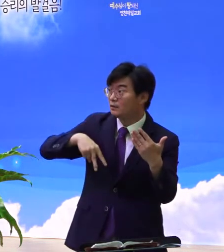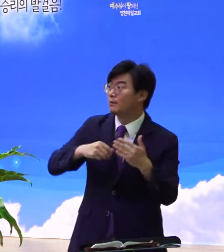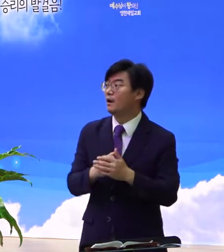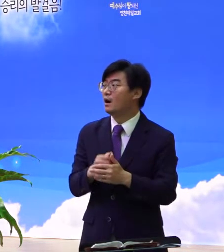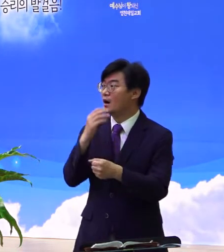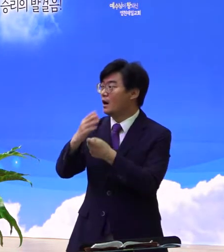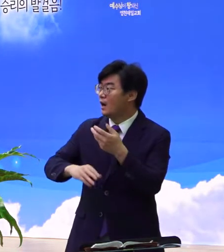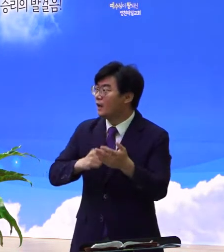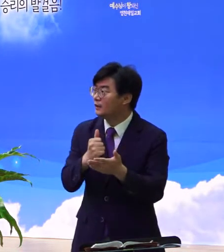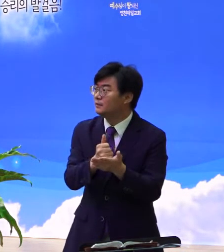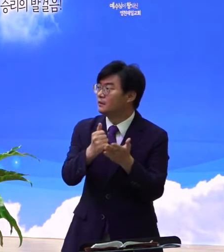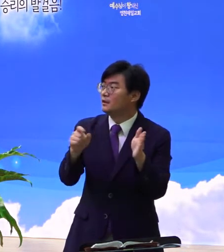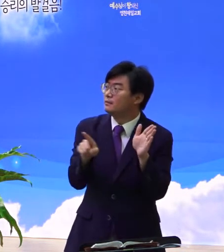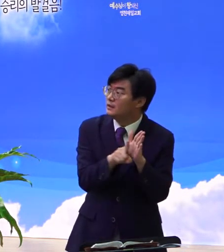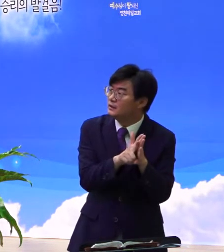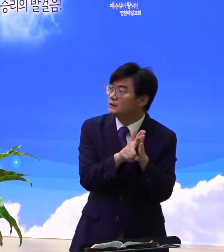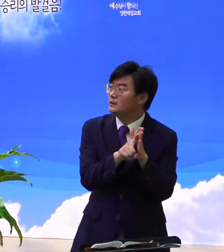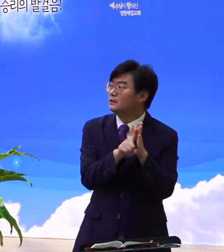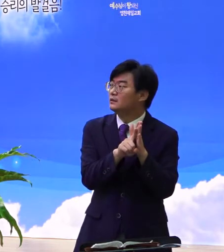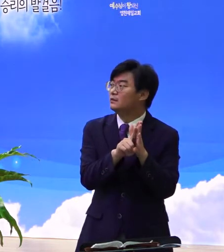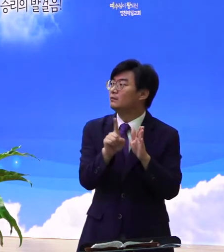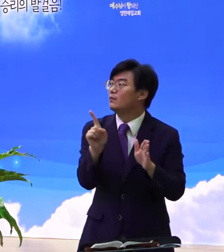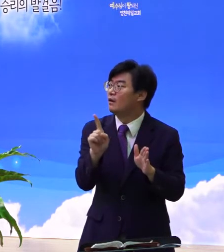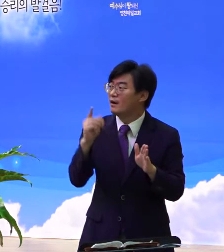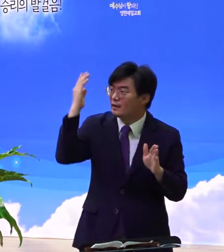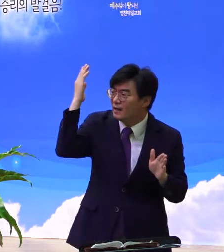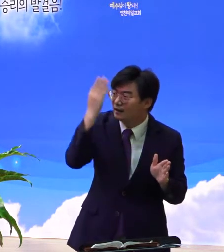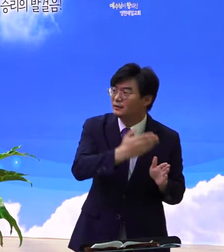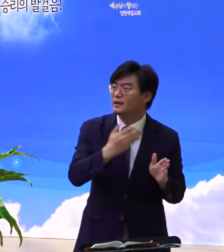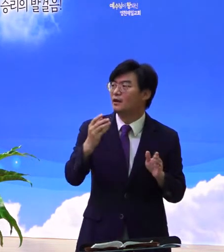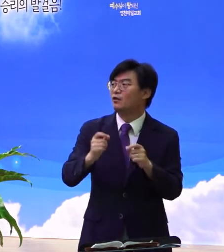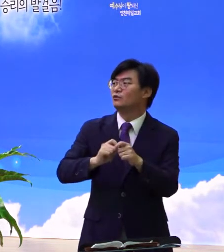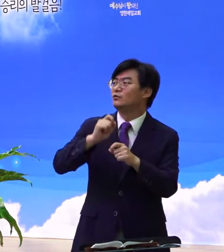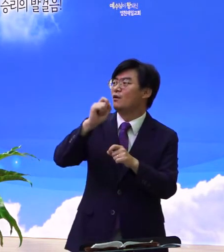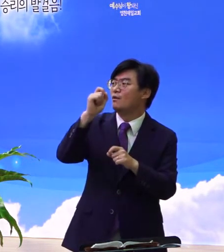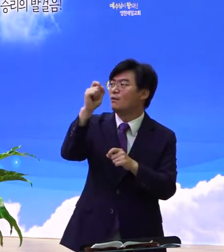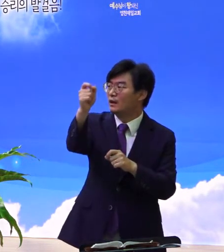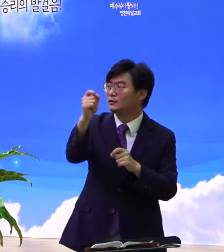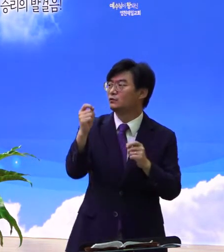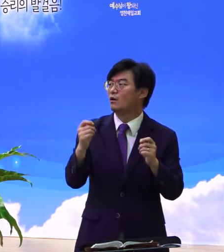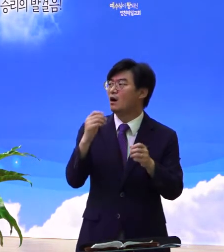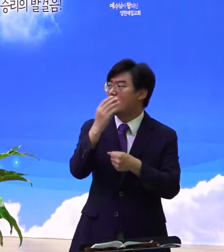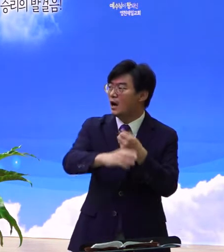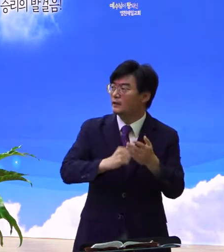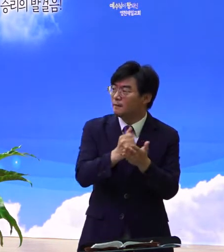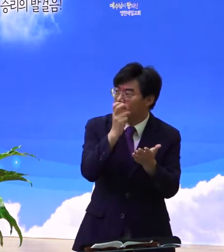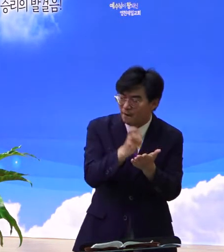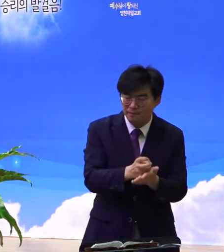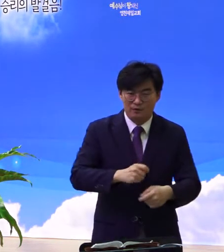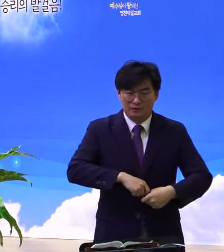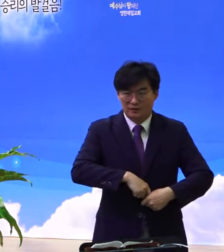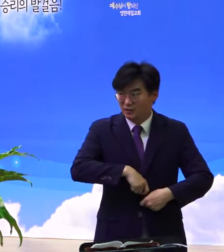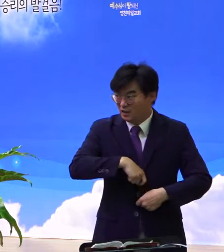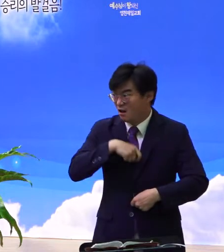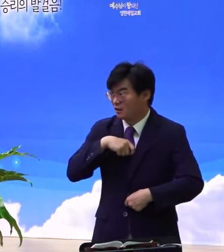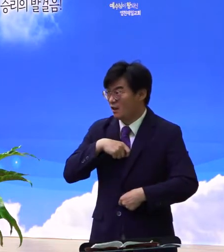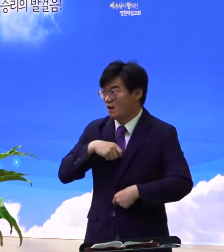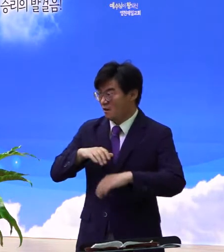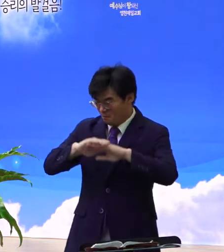시작. 여호와를 경외하는 도는 정결하여 영원까지 이르고 여호와의 법도 진실하여